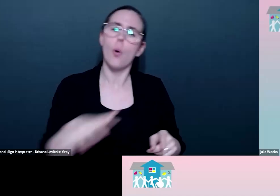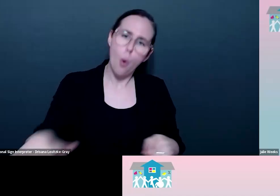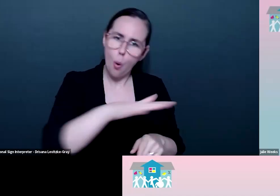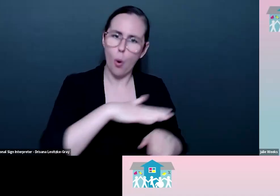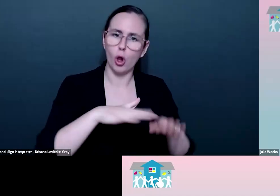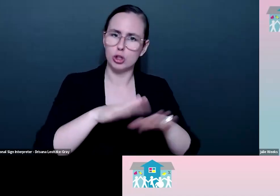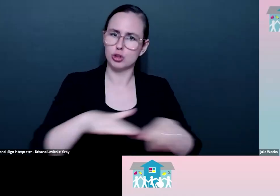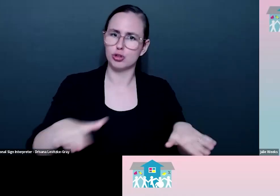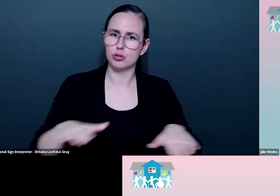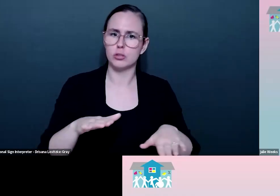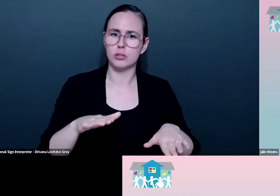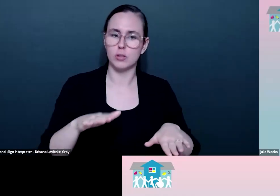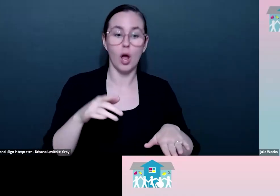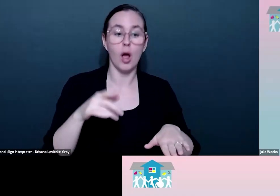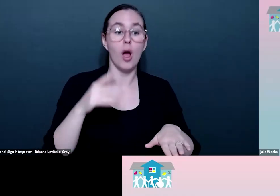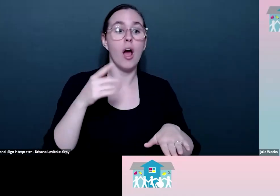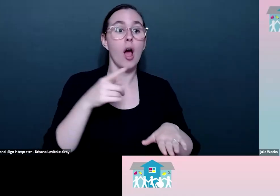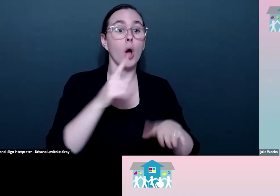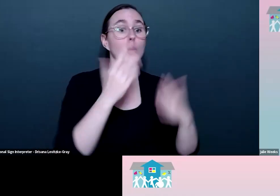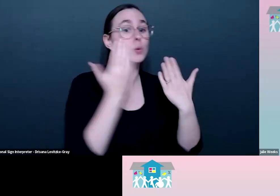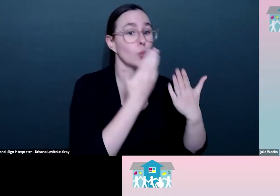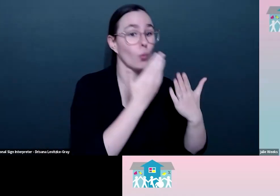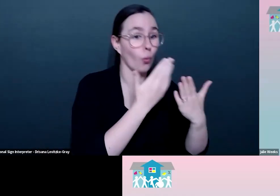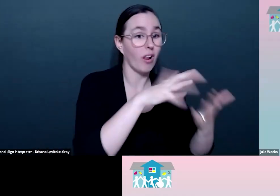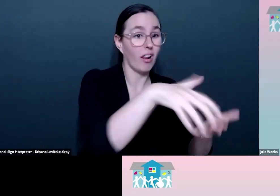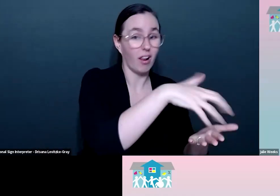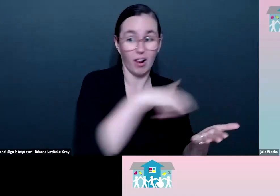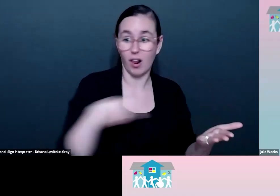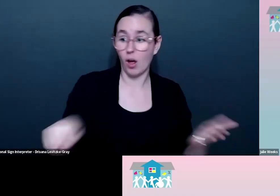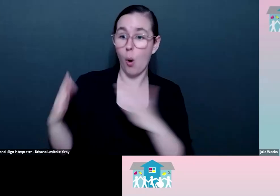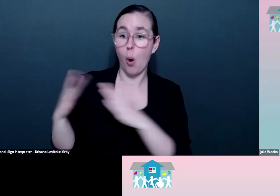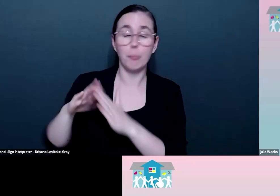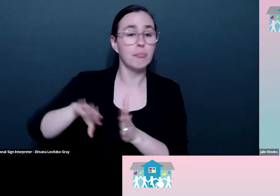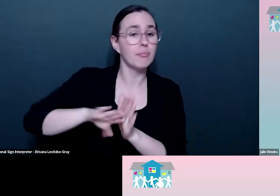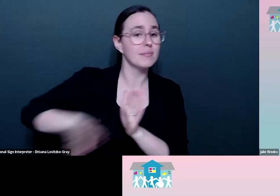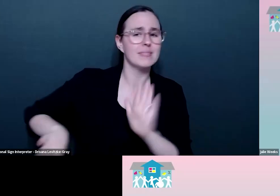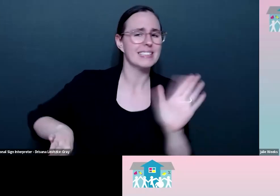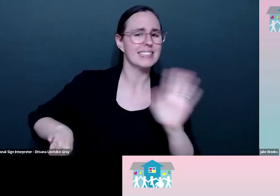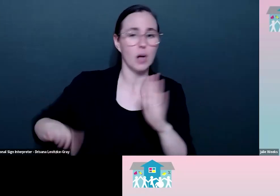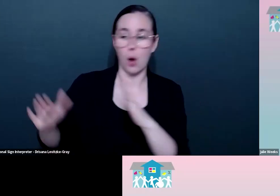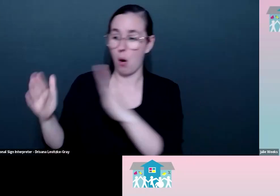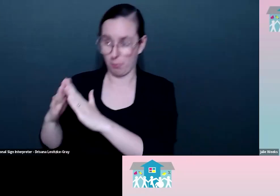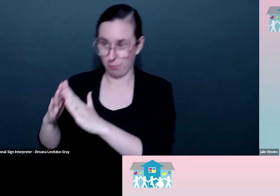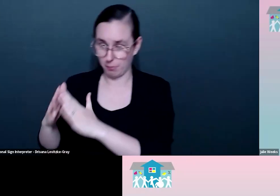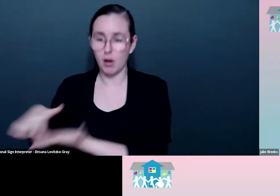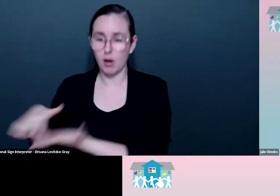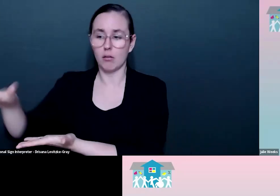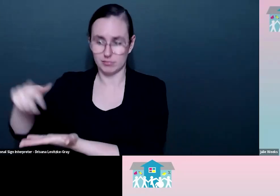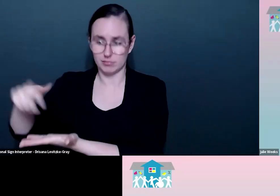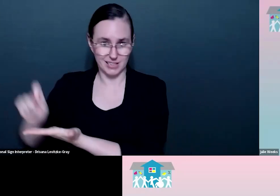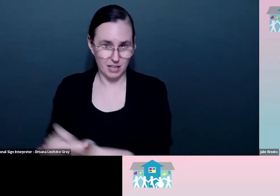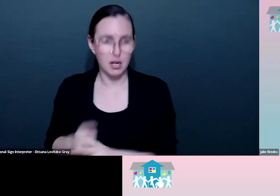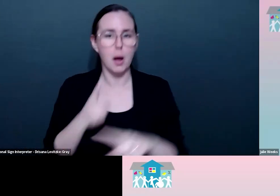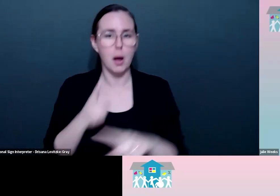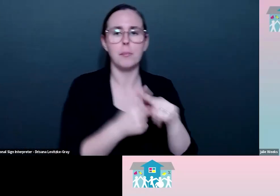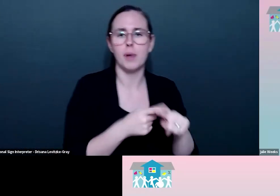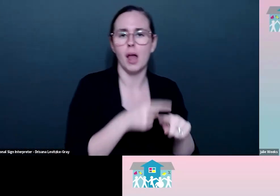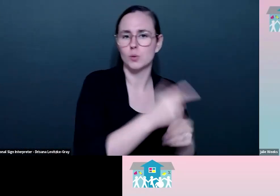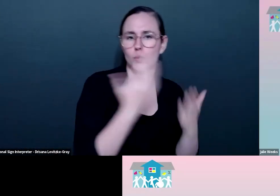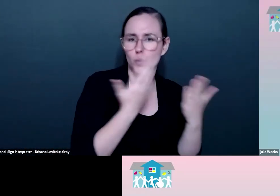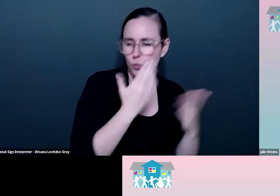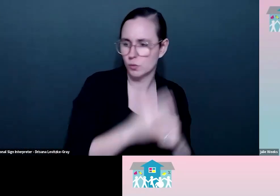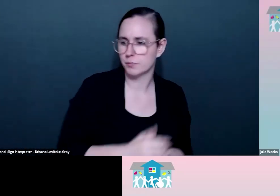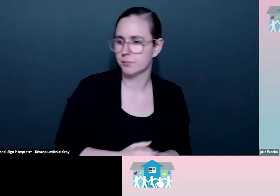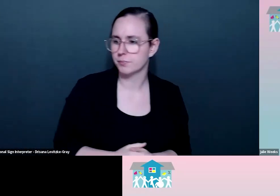vont pas à l'école. Alors, Émilie, bonjour Émilie. Elle demande, est-ce que vous prenez